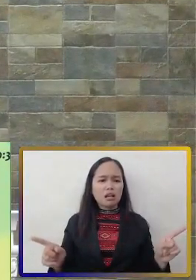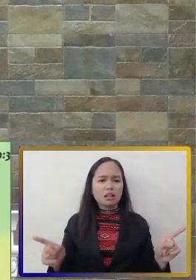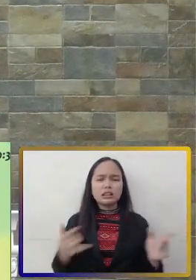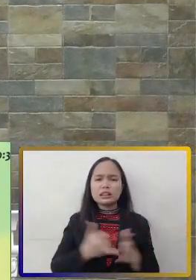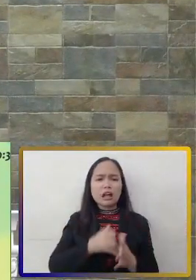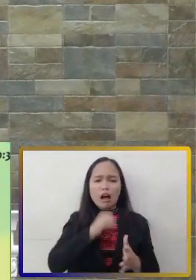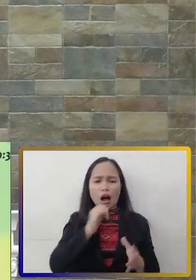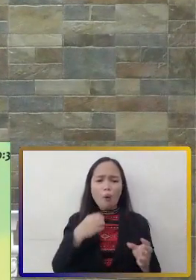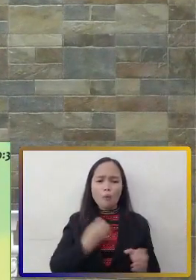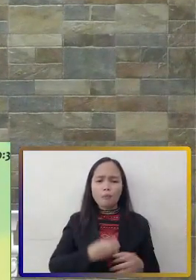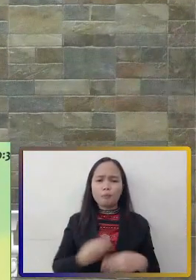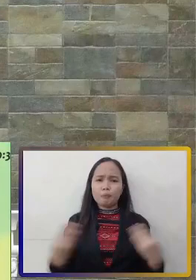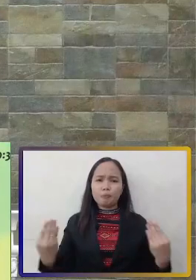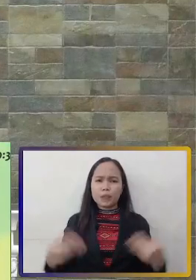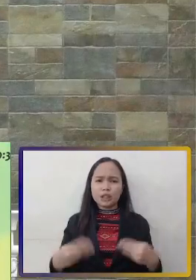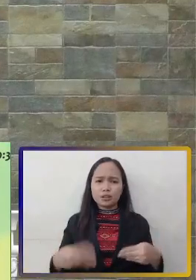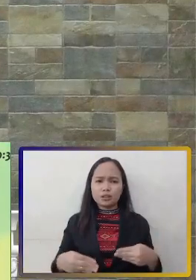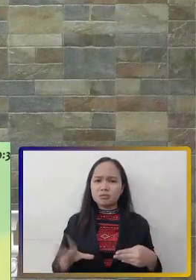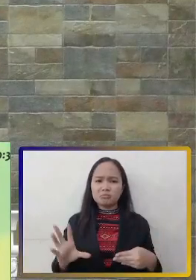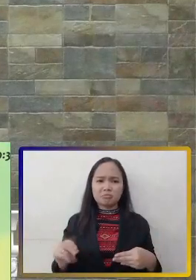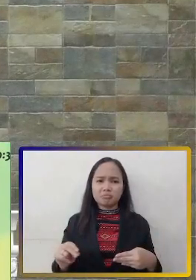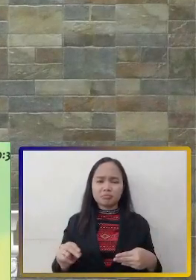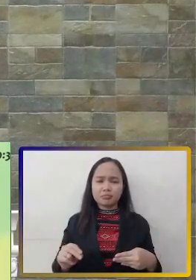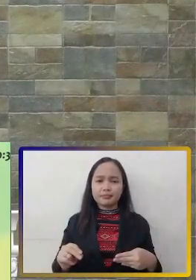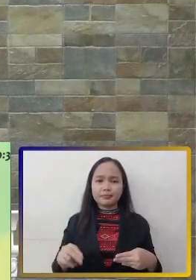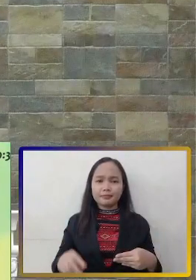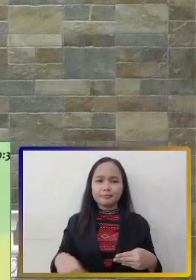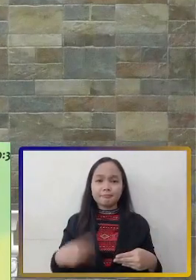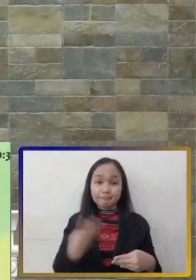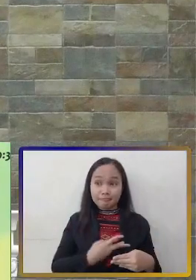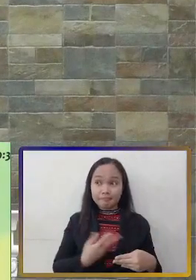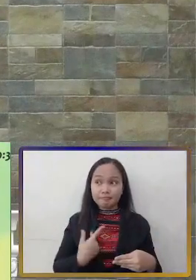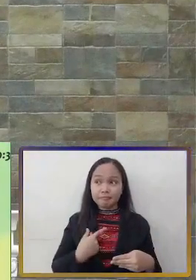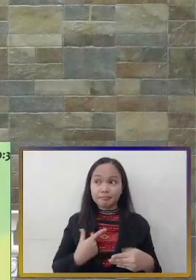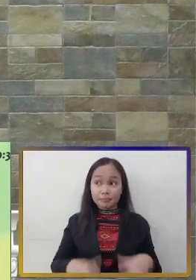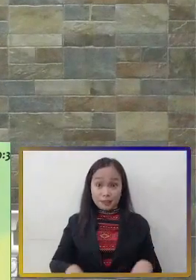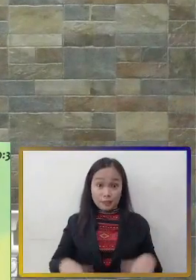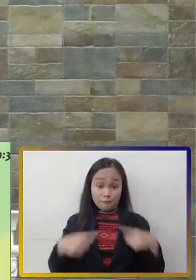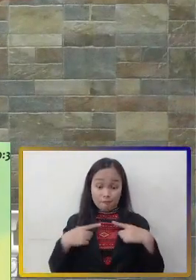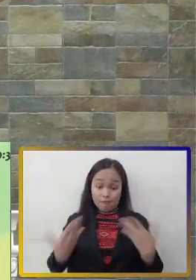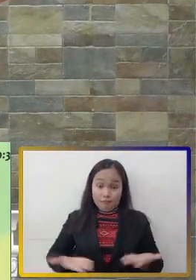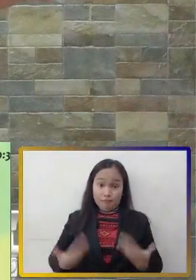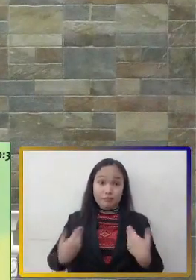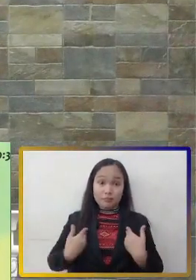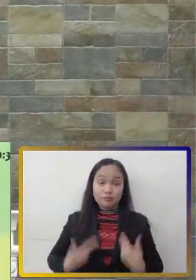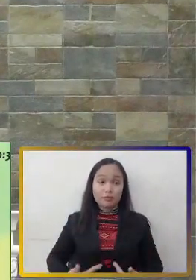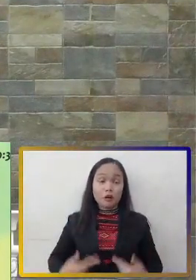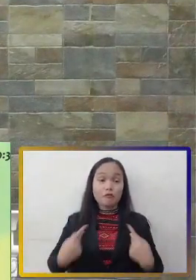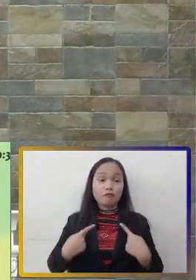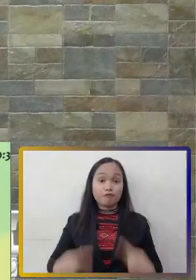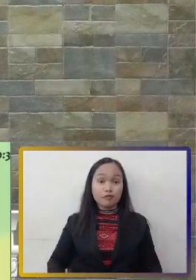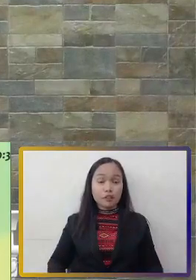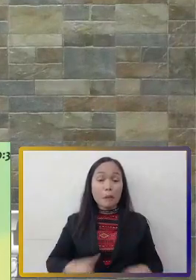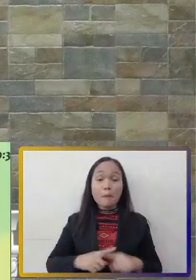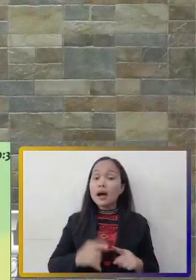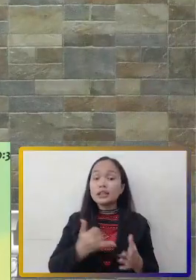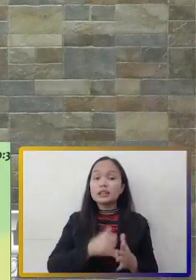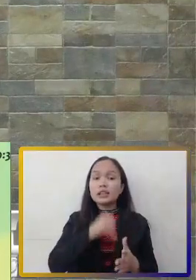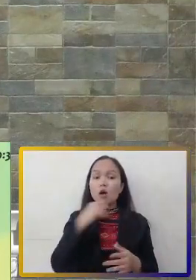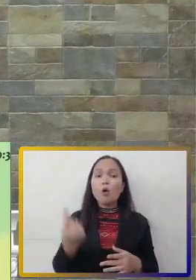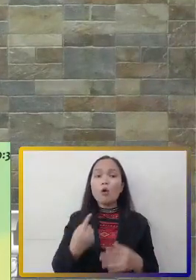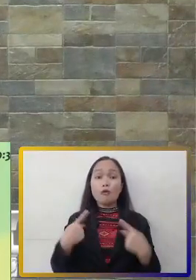battle. See? Nabubuhay tayo sa physical na ito, pero ang battle natin ay hindi lamang